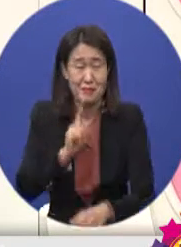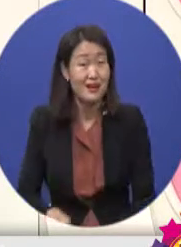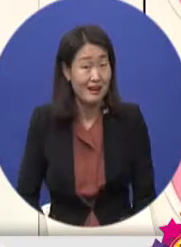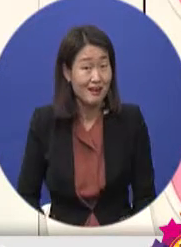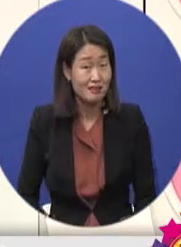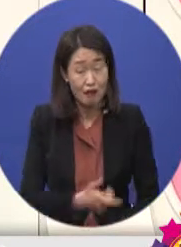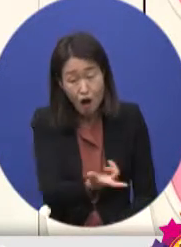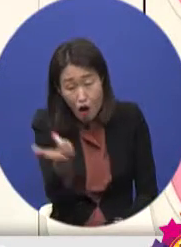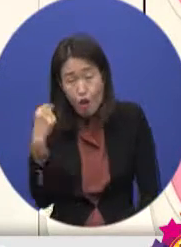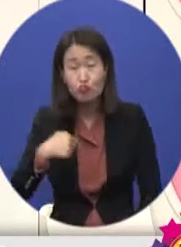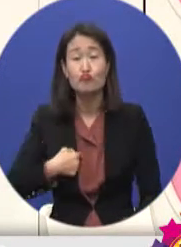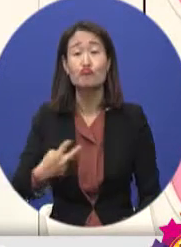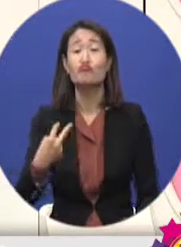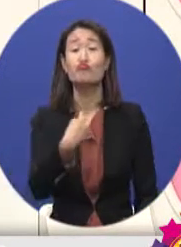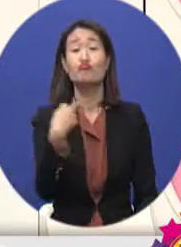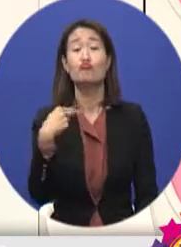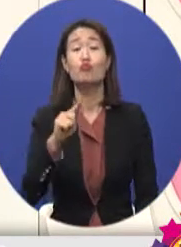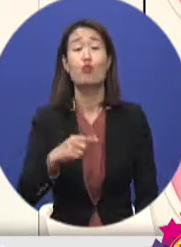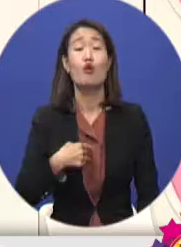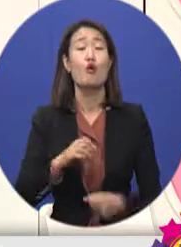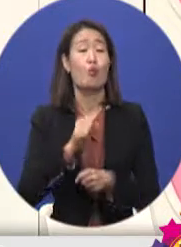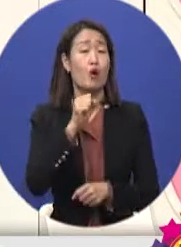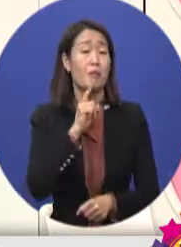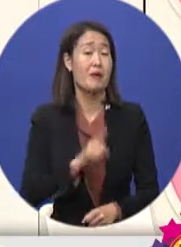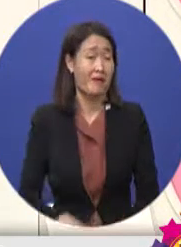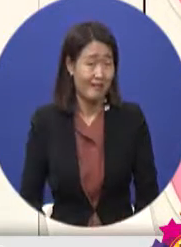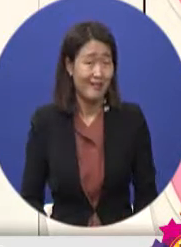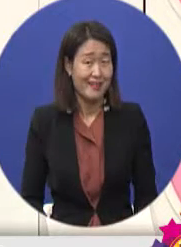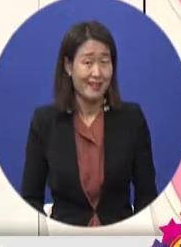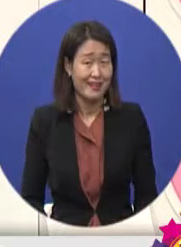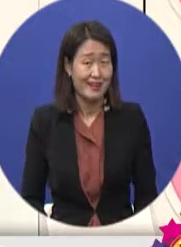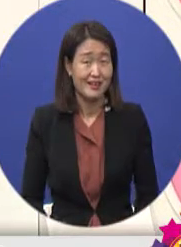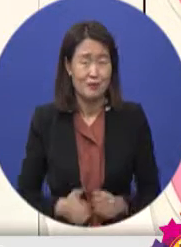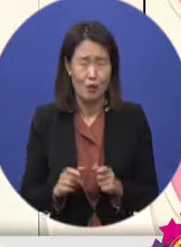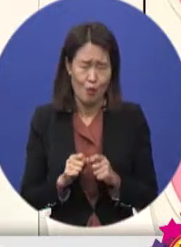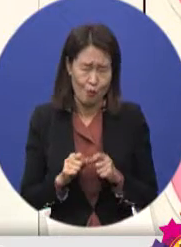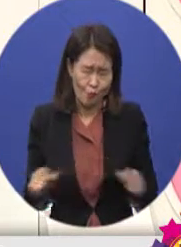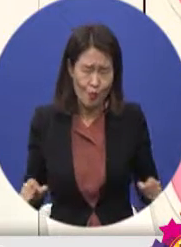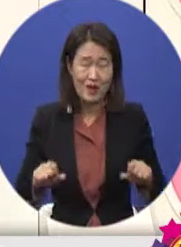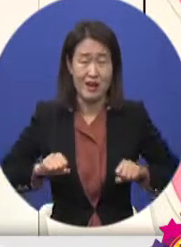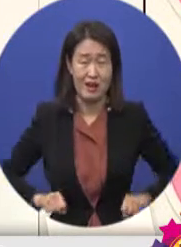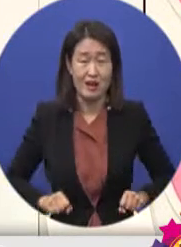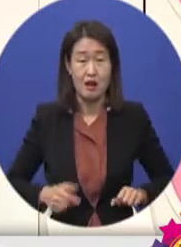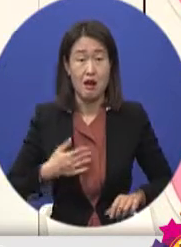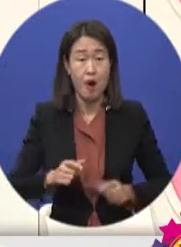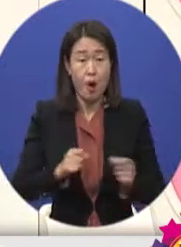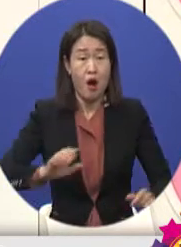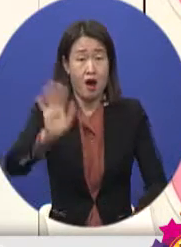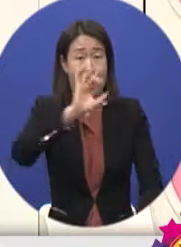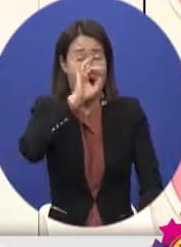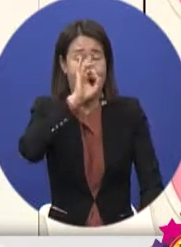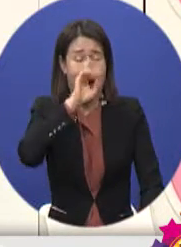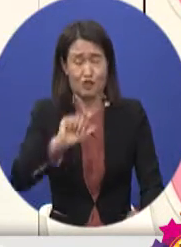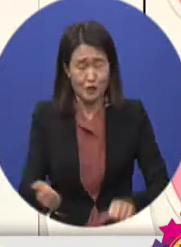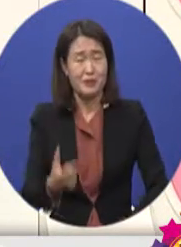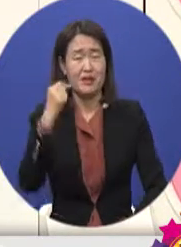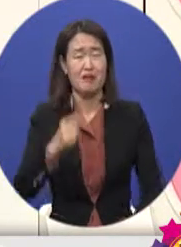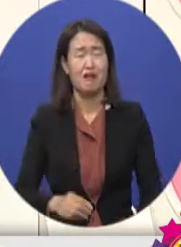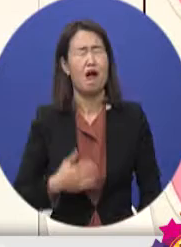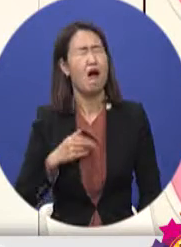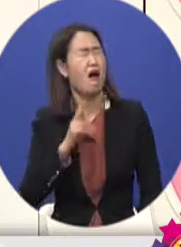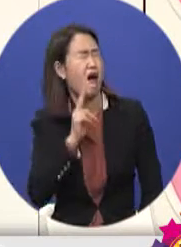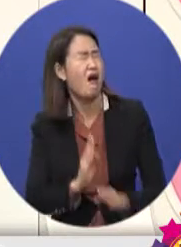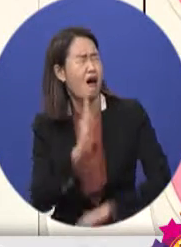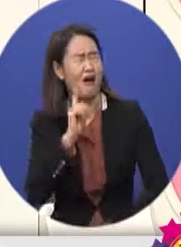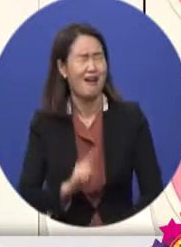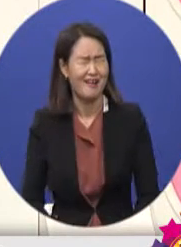다 좋아요. 아, 그래요. 아이고, 그래서 오래 사시는 거야. 오래 살면 안 되지. 오래 사셔야죠. 너무 오래